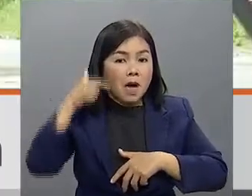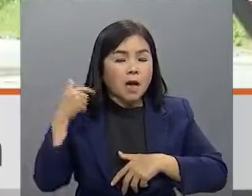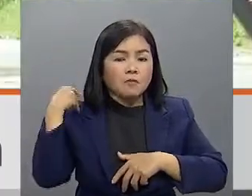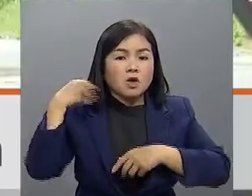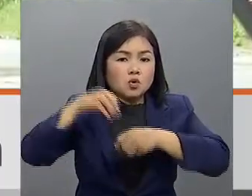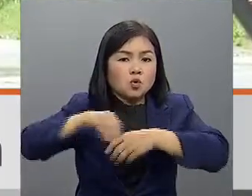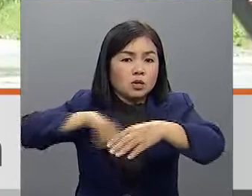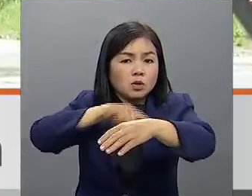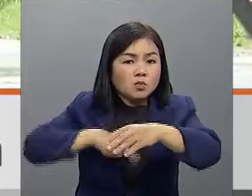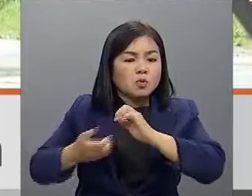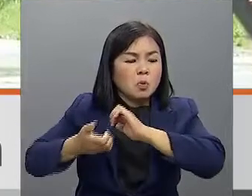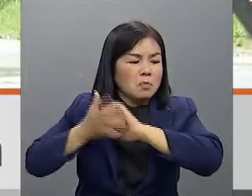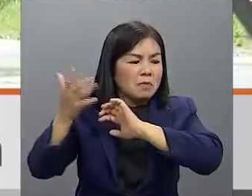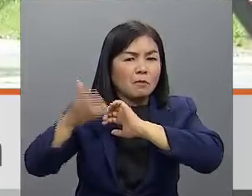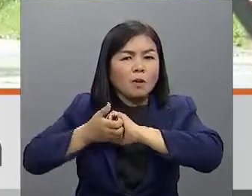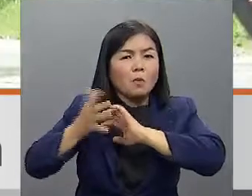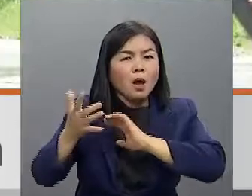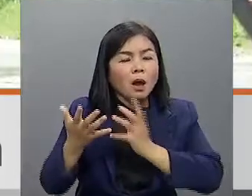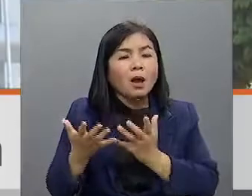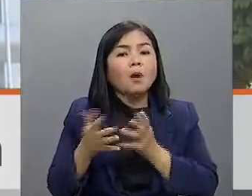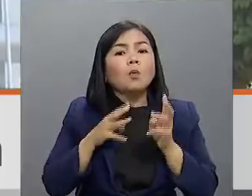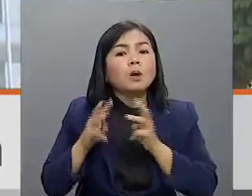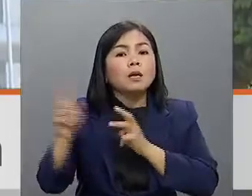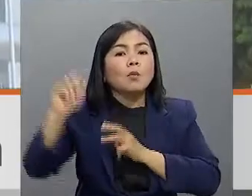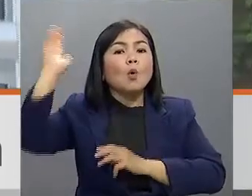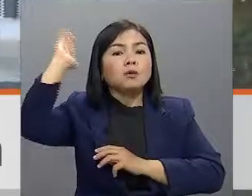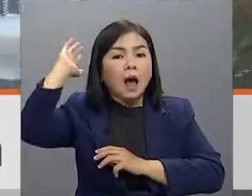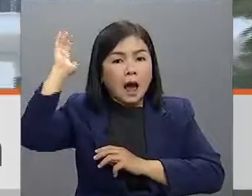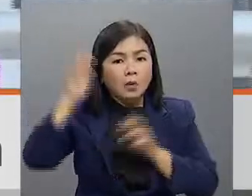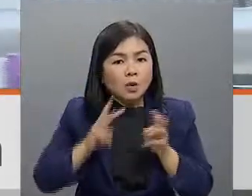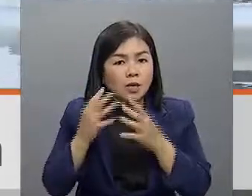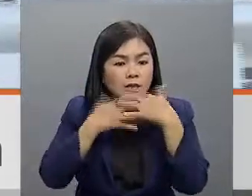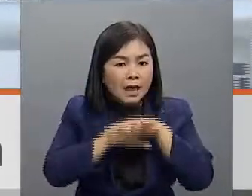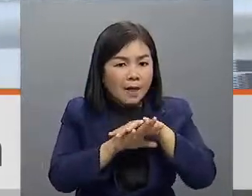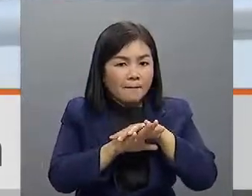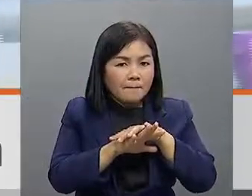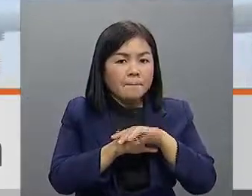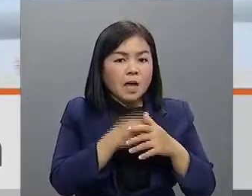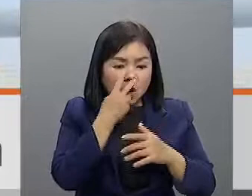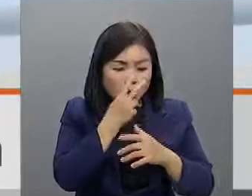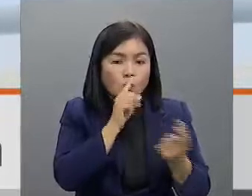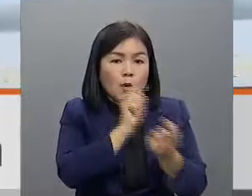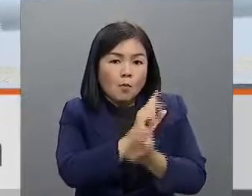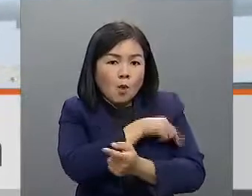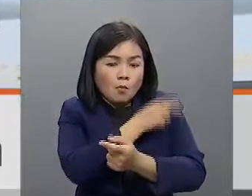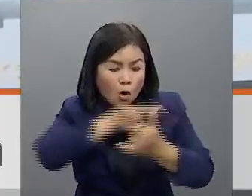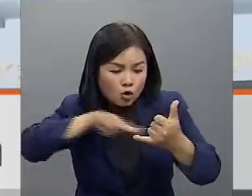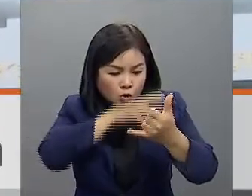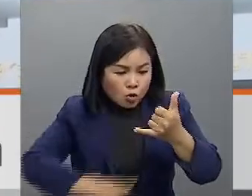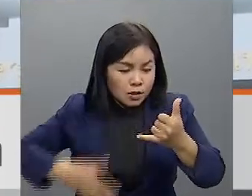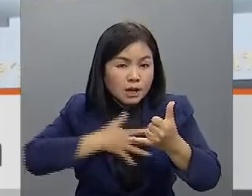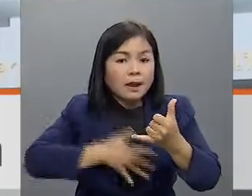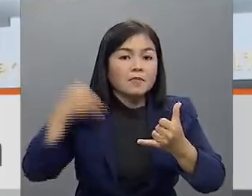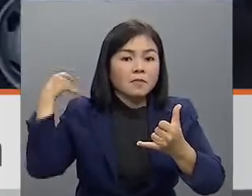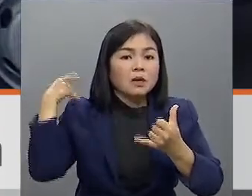ให้ความร่วมมือนะครับจึงต้องใช้เจ้าหน้าที่ผู้ชายเข้าไปติดตามตัวให้มารับการตรวจหาเชื้อให้ครบซึ่งขณะนี้ดำเนิน